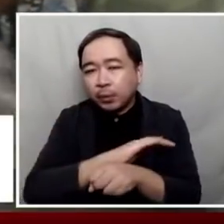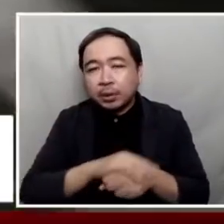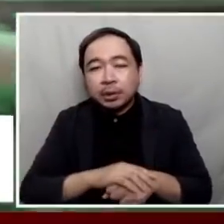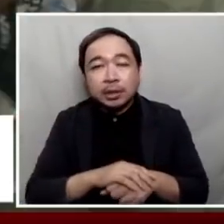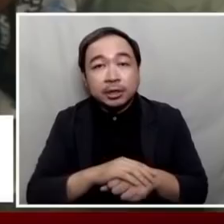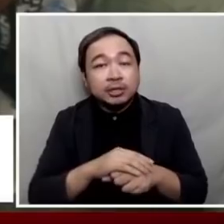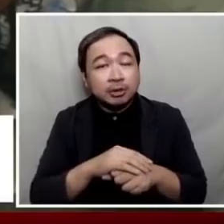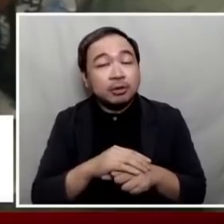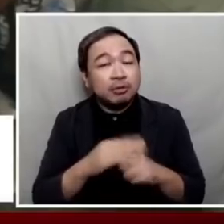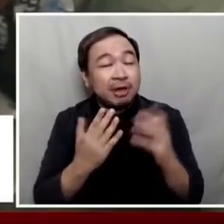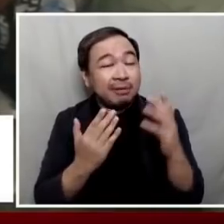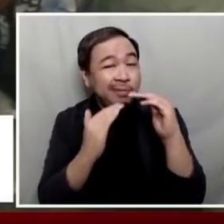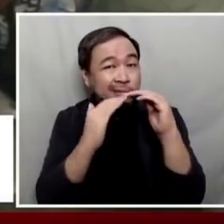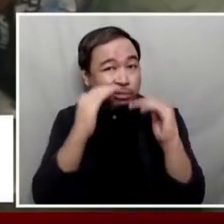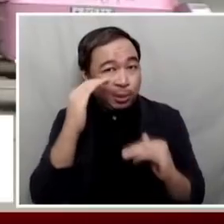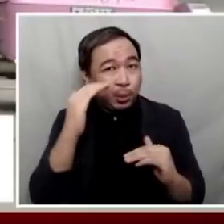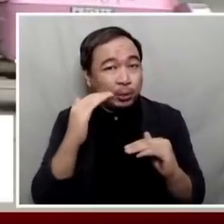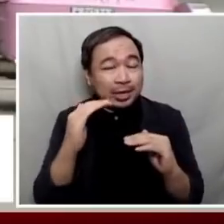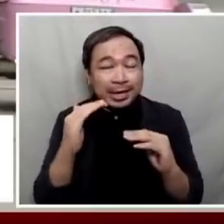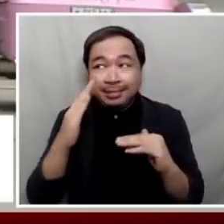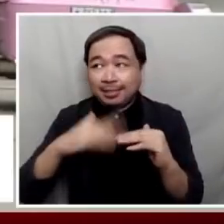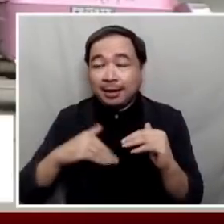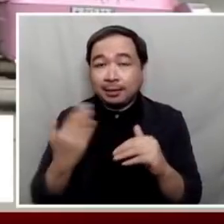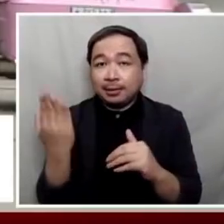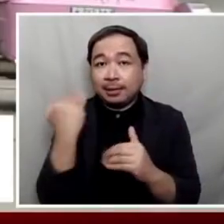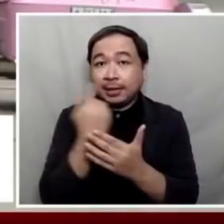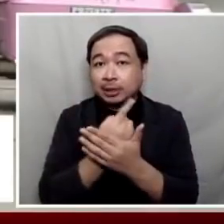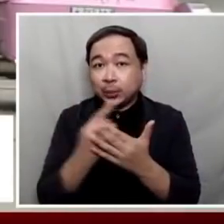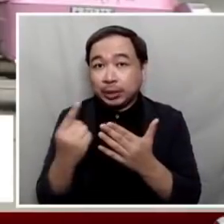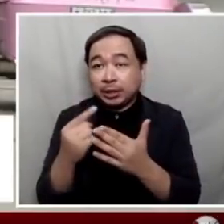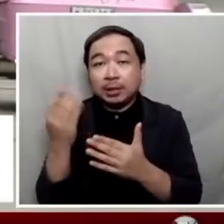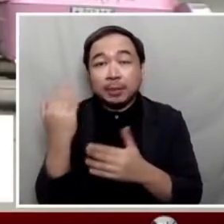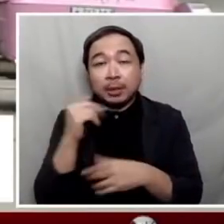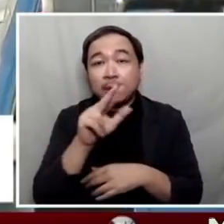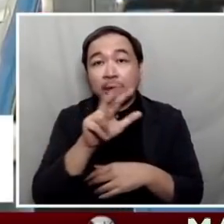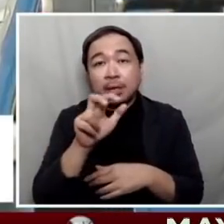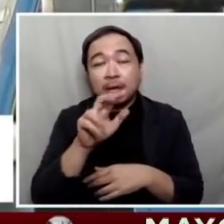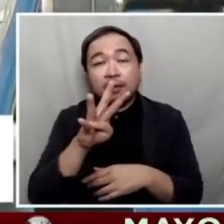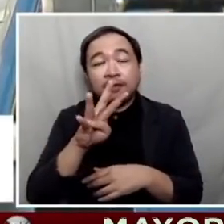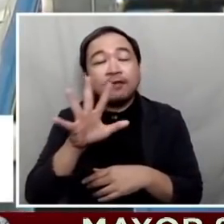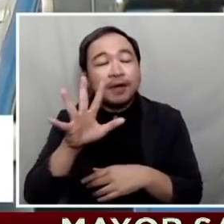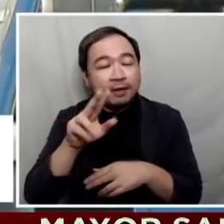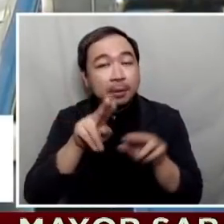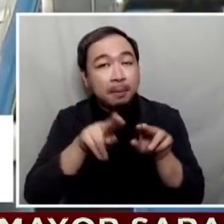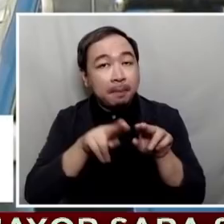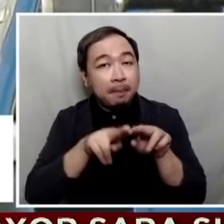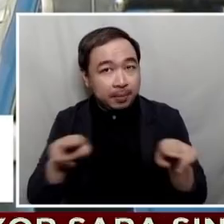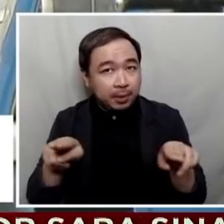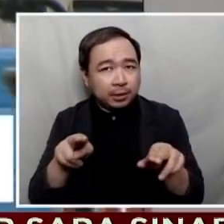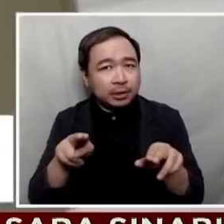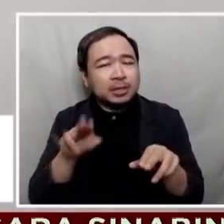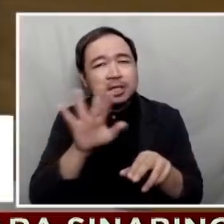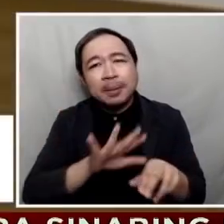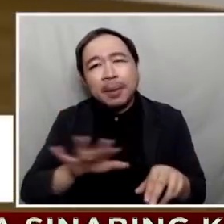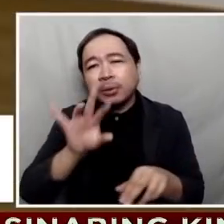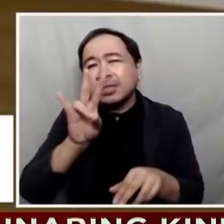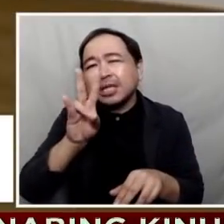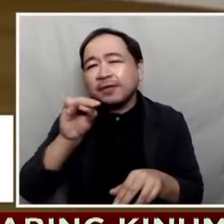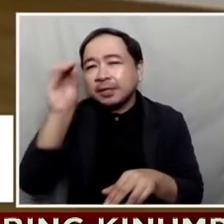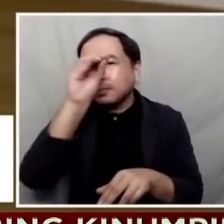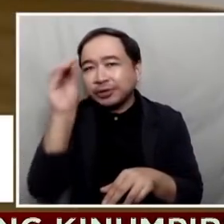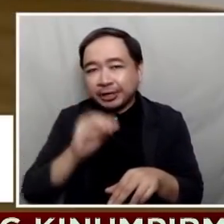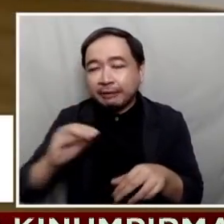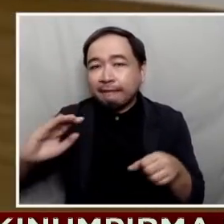ikukumpara noong isang linggo kung saan 345 na kama ang okupado o 70% ng COVID beds. Ang